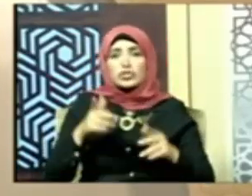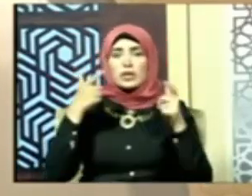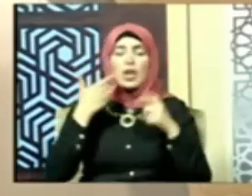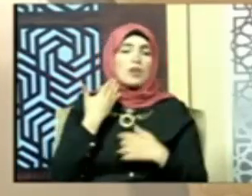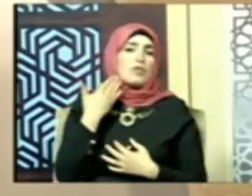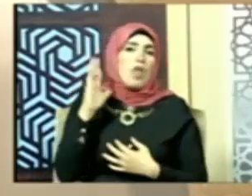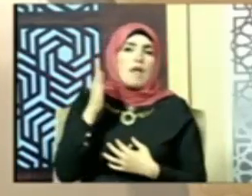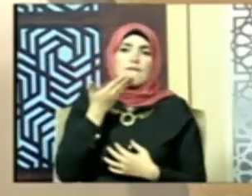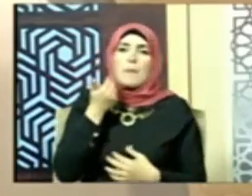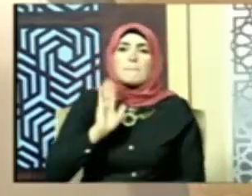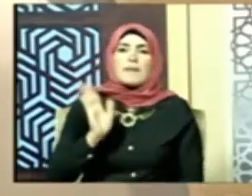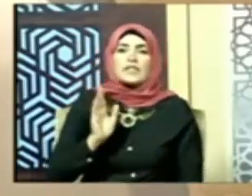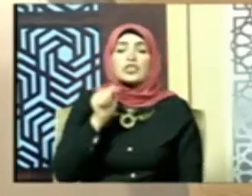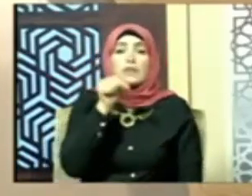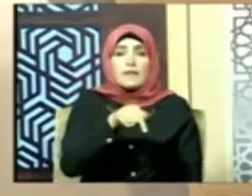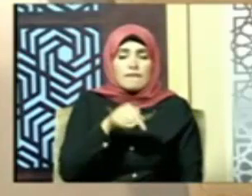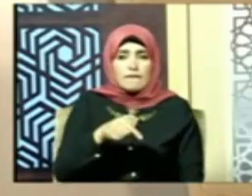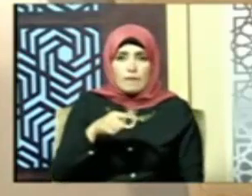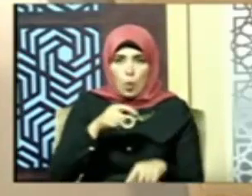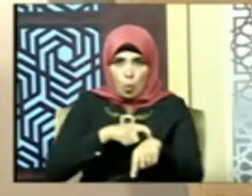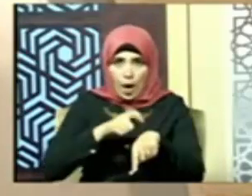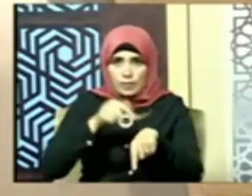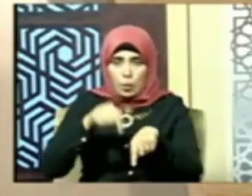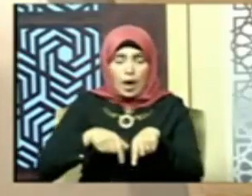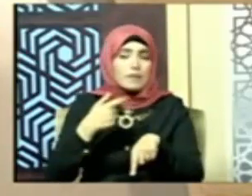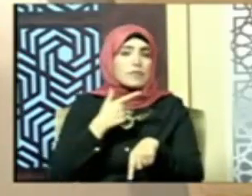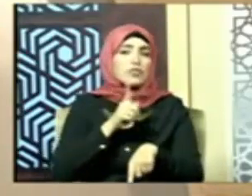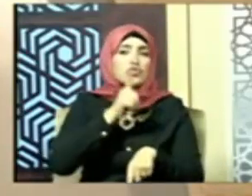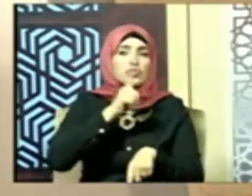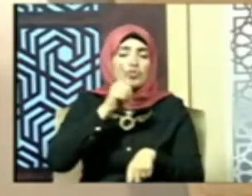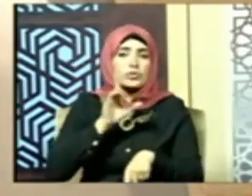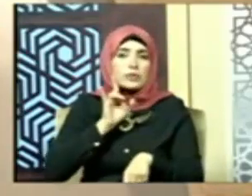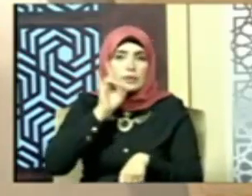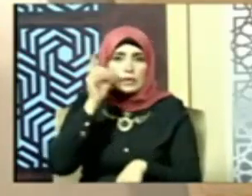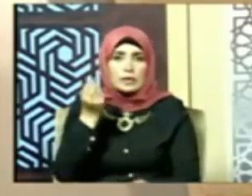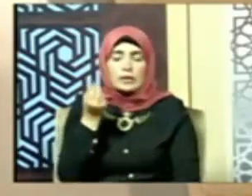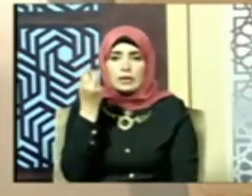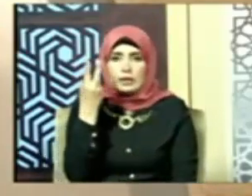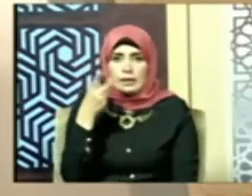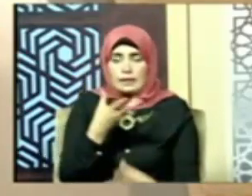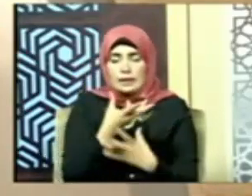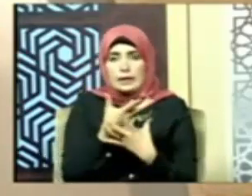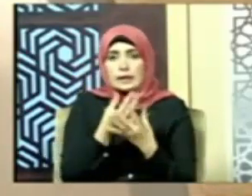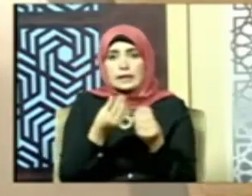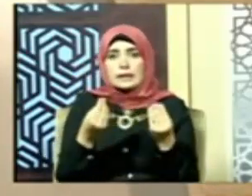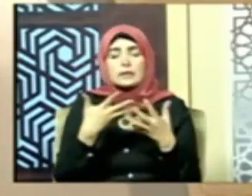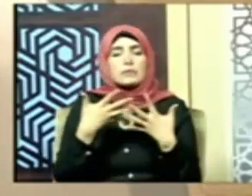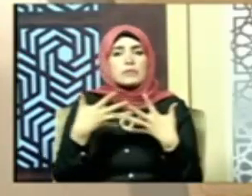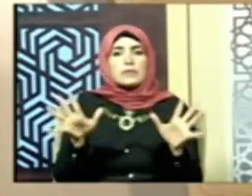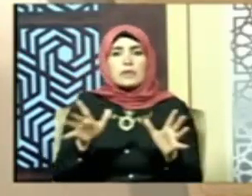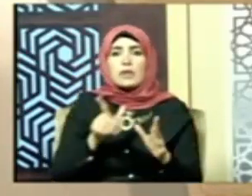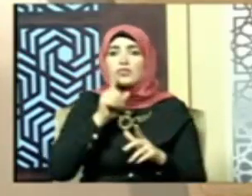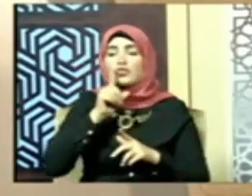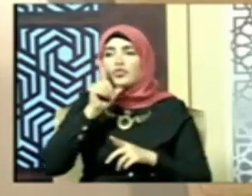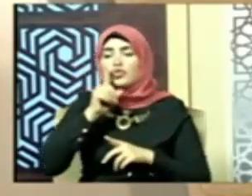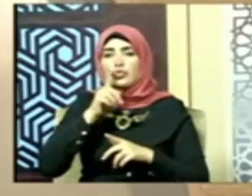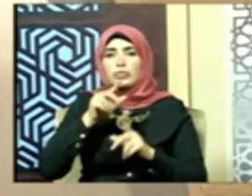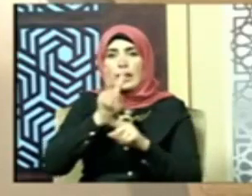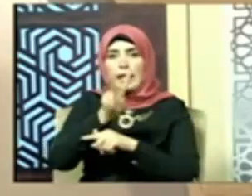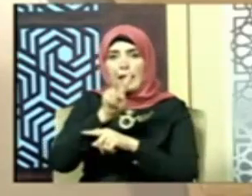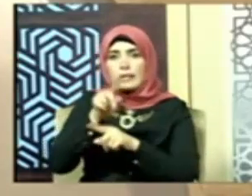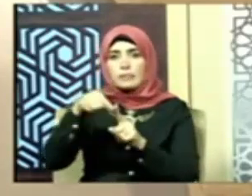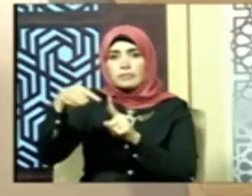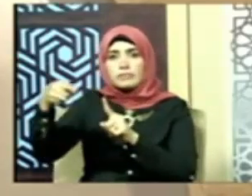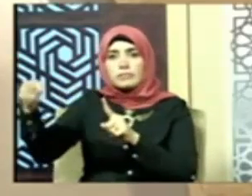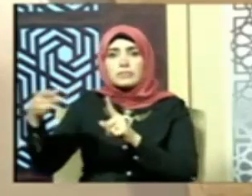والافتراءات والشائعات والعملاء المأجورين الذين لا